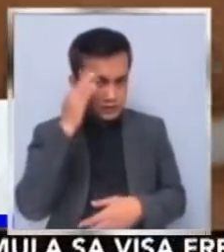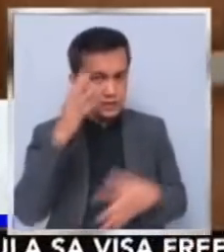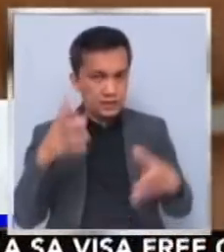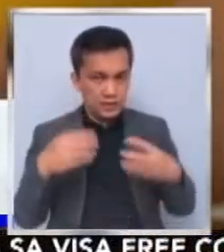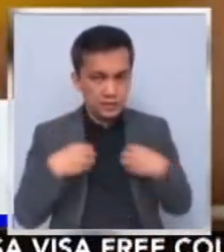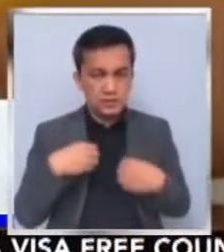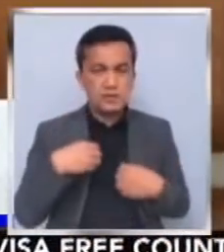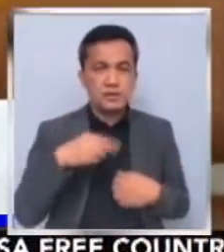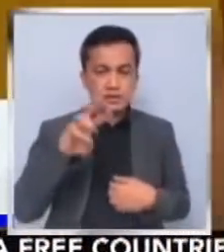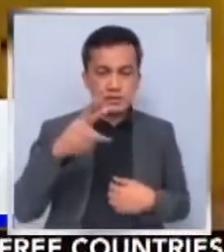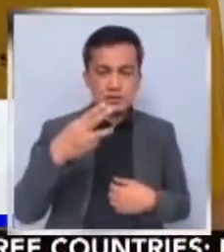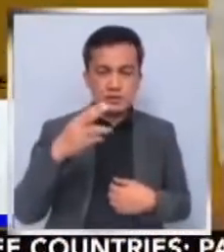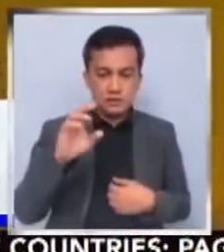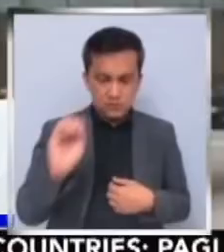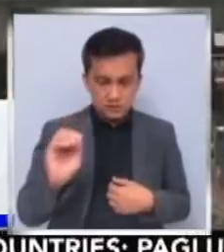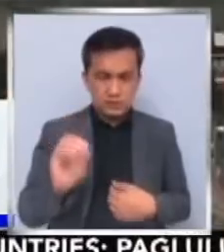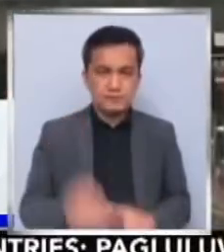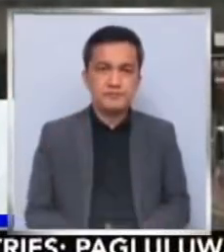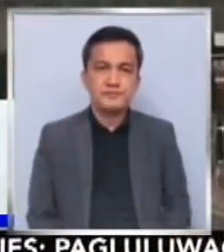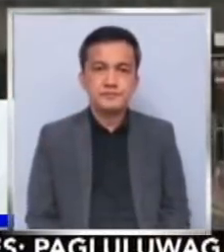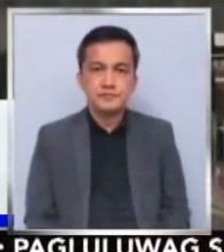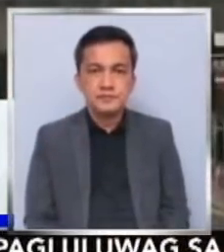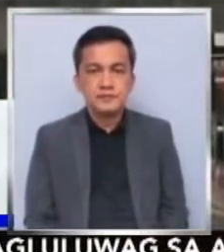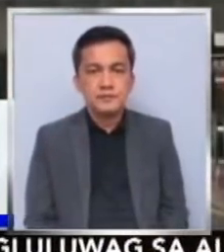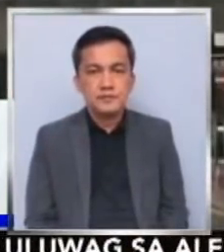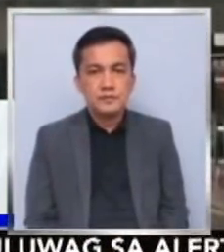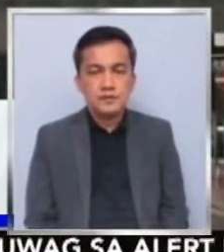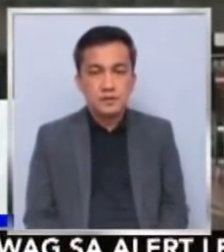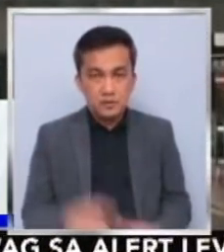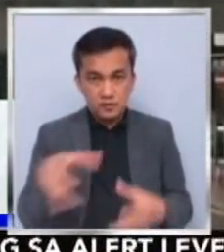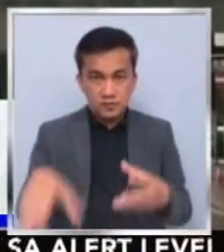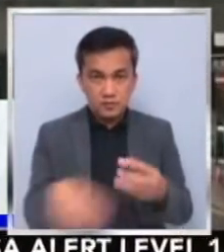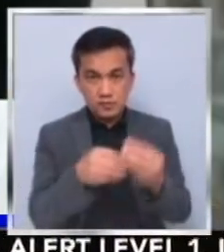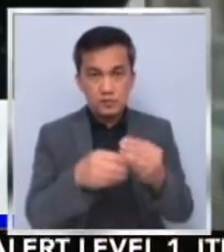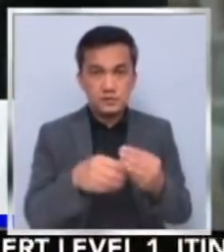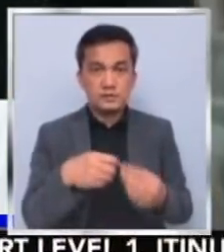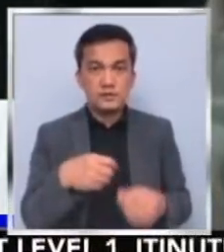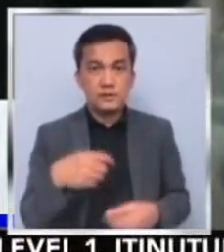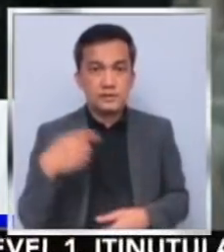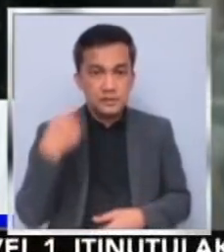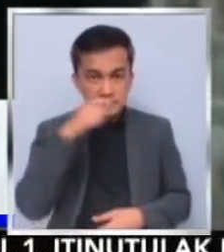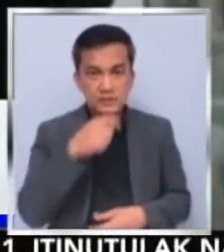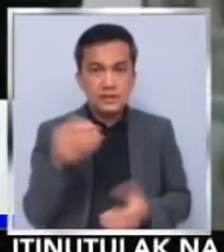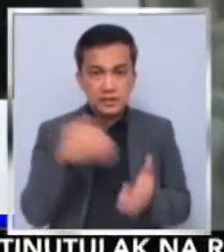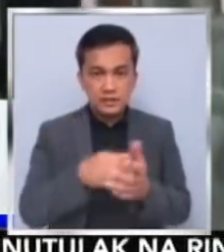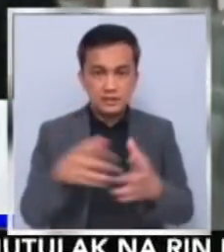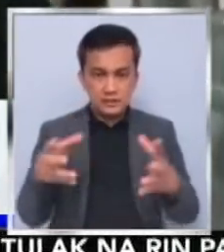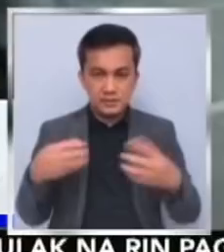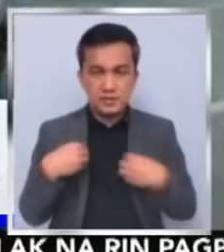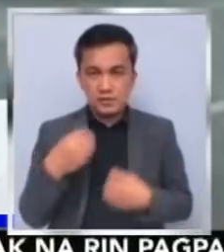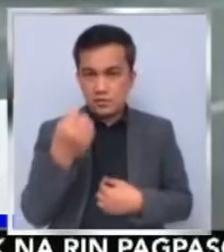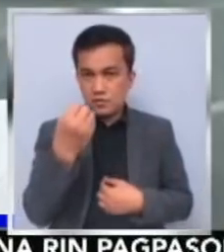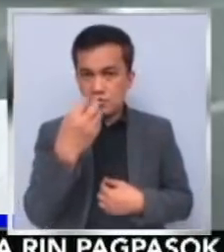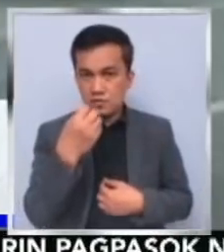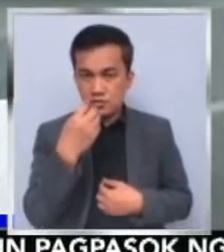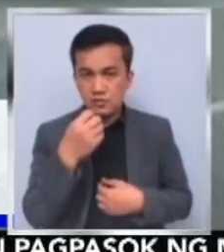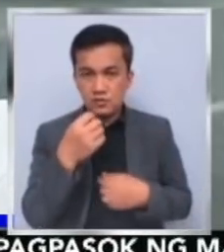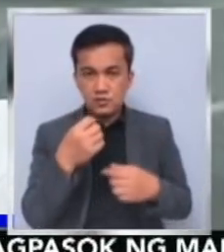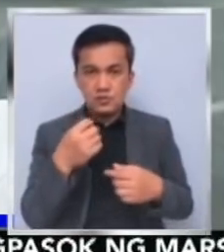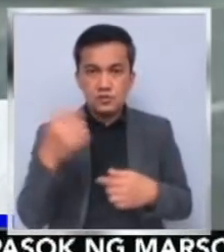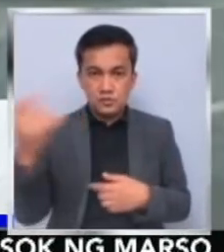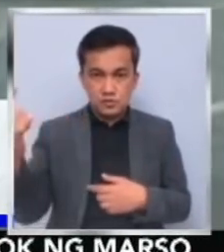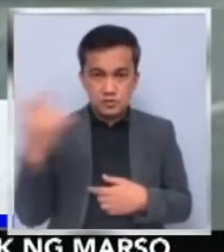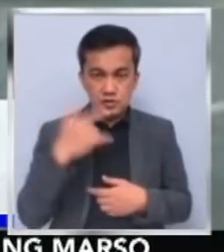o World Health Organization. Bukod sa Taiwan, muling tatanggapin ng Hong Kong ang mga returning OFWs at